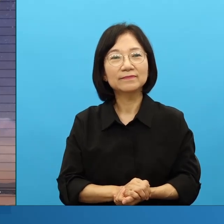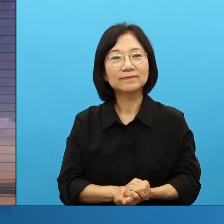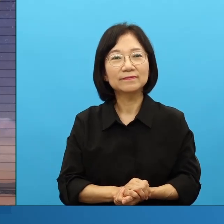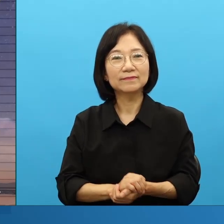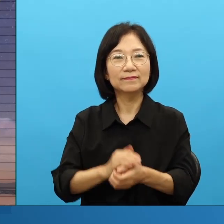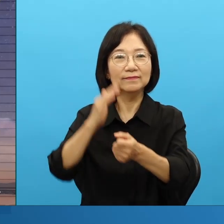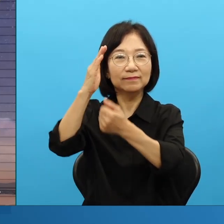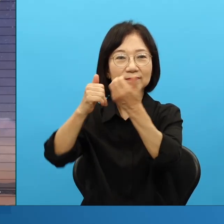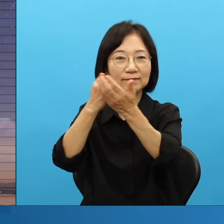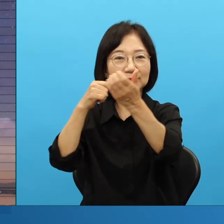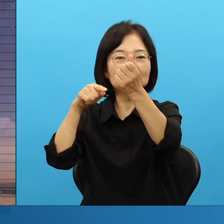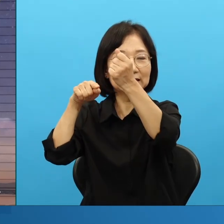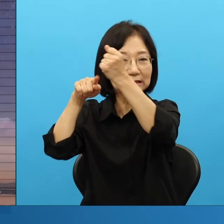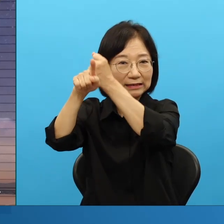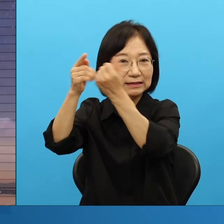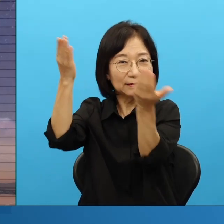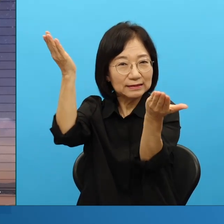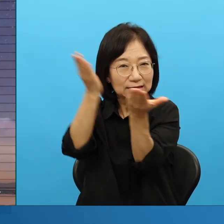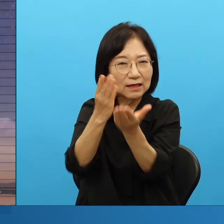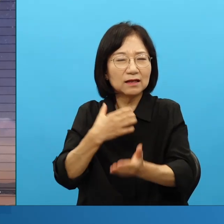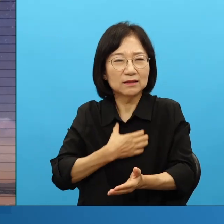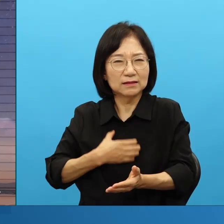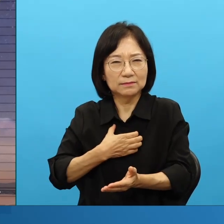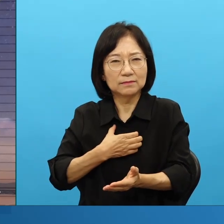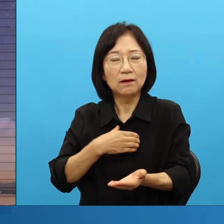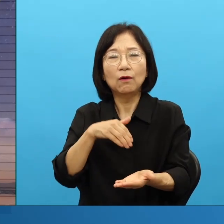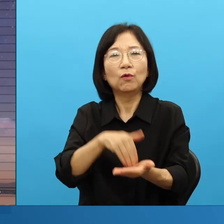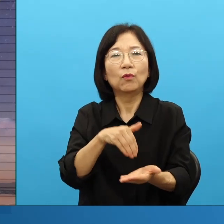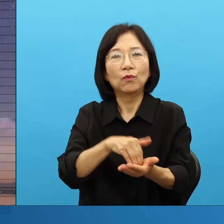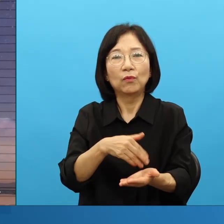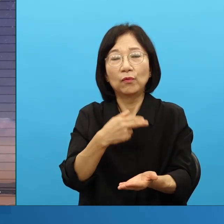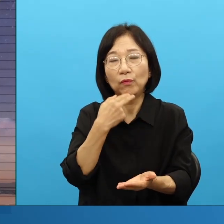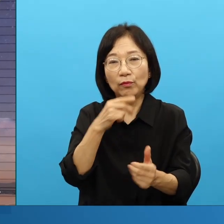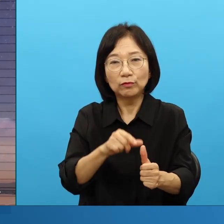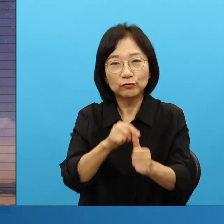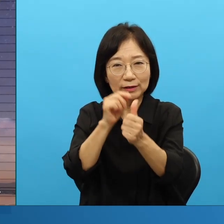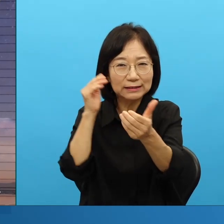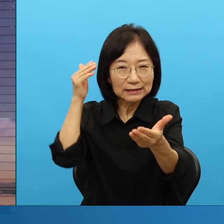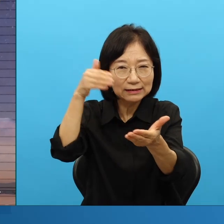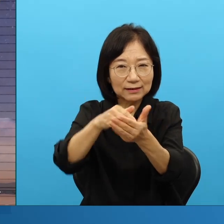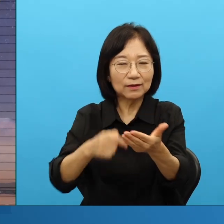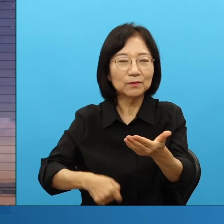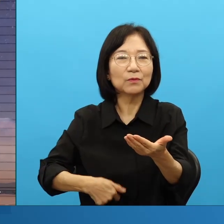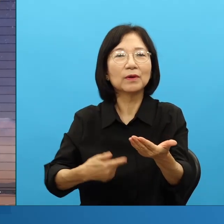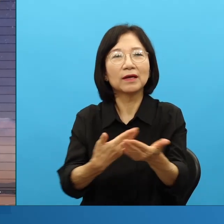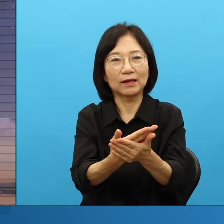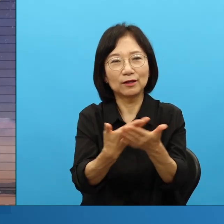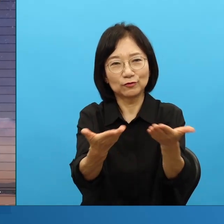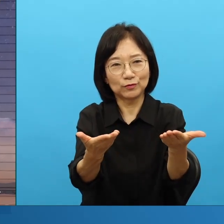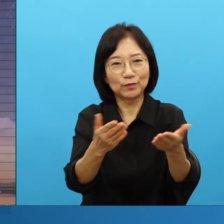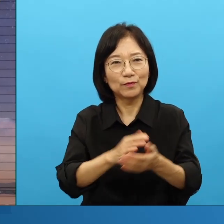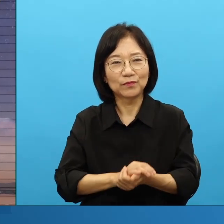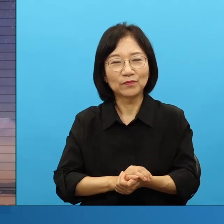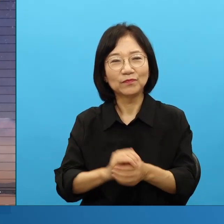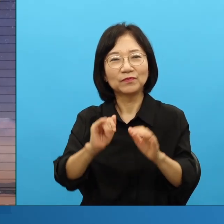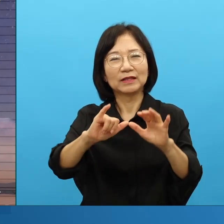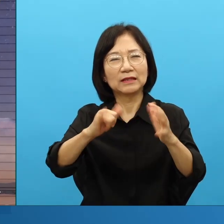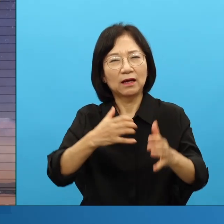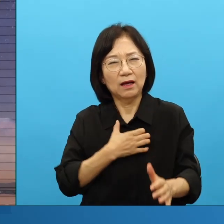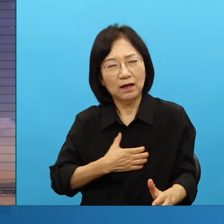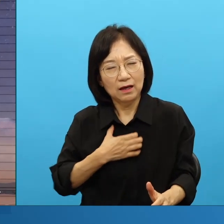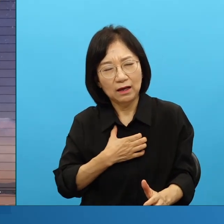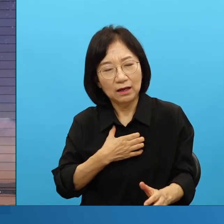我们大家同声一起来读。 하나님의 뜻대로 하는 근심은 후회할 것이 없는 구원에 이르게 하는 회개를 이루는